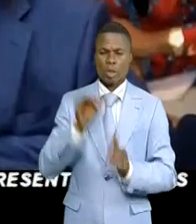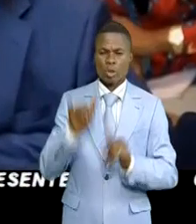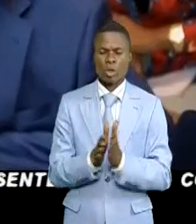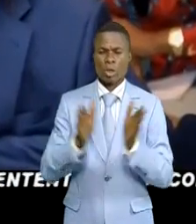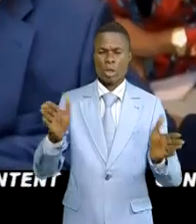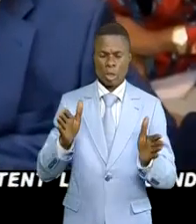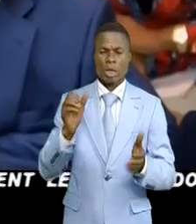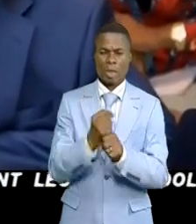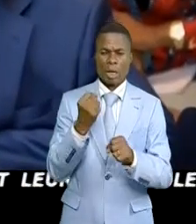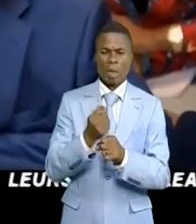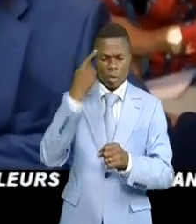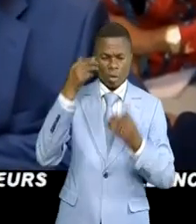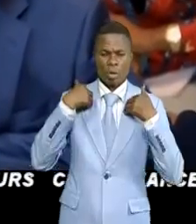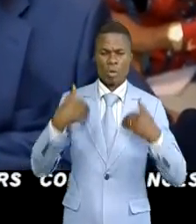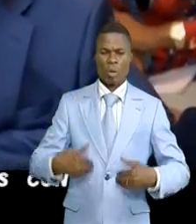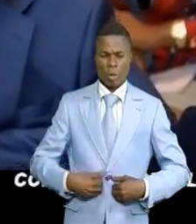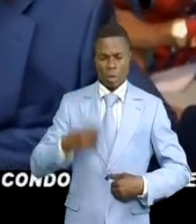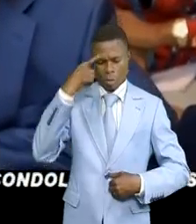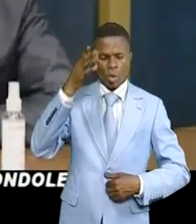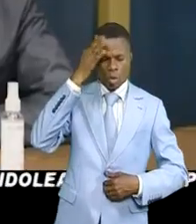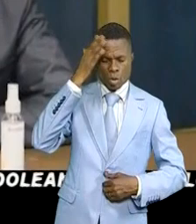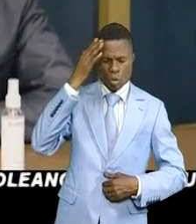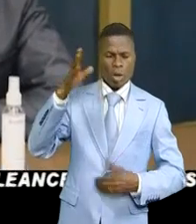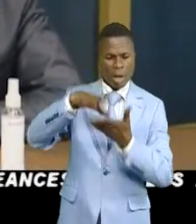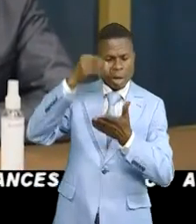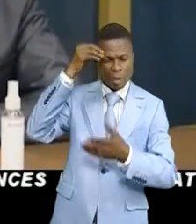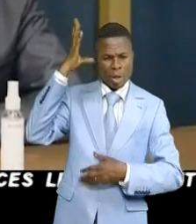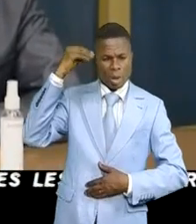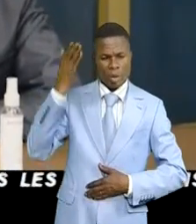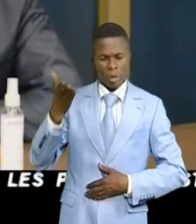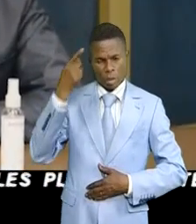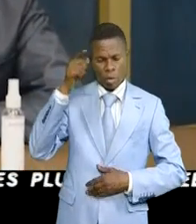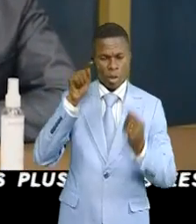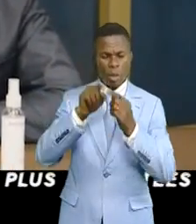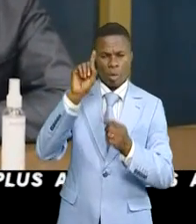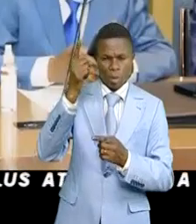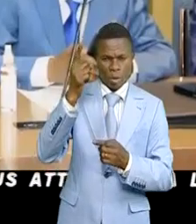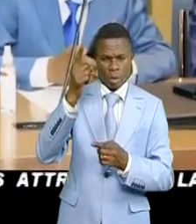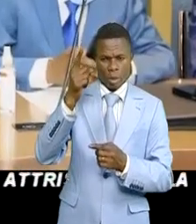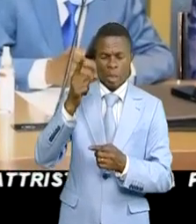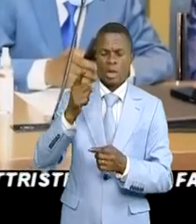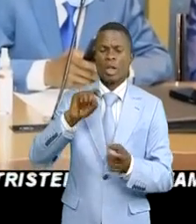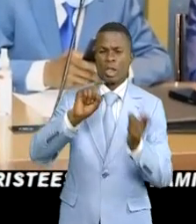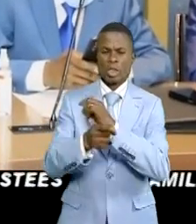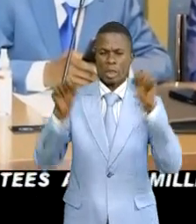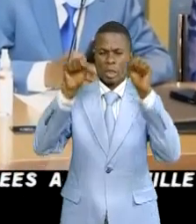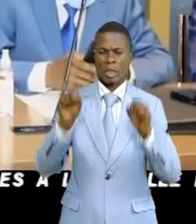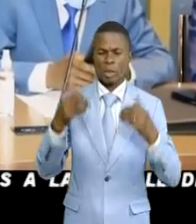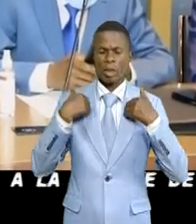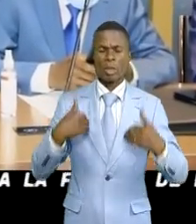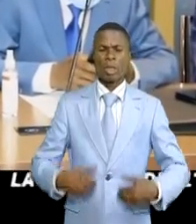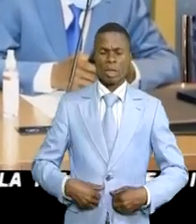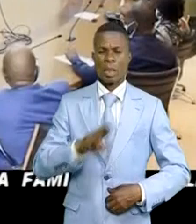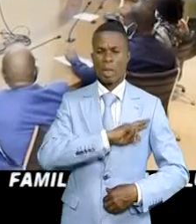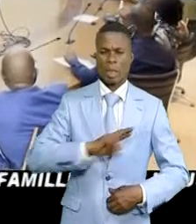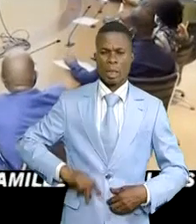généraux du secteur de la santé, afin de s'approprier leurs expériences pour un seul but, celui d'actualiser le système de santé de la